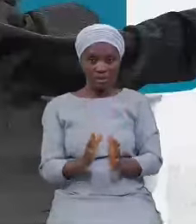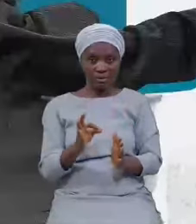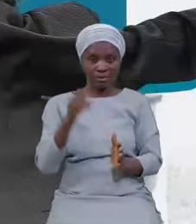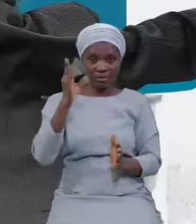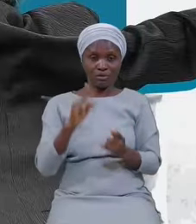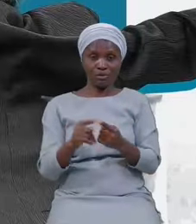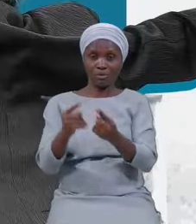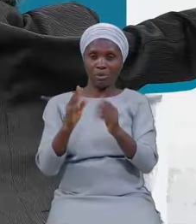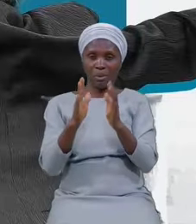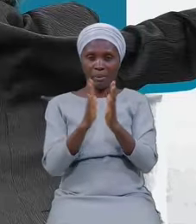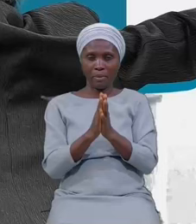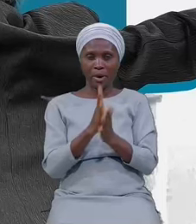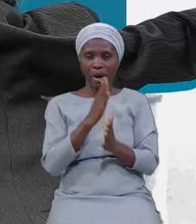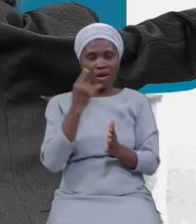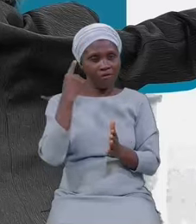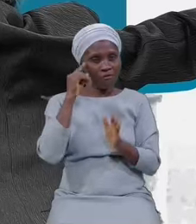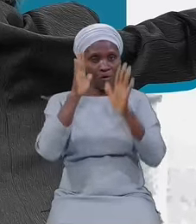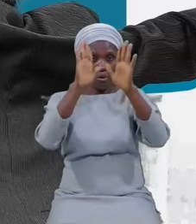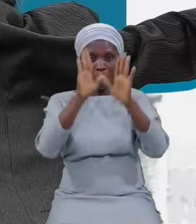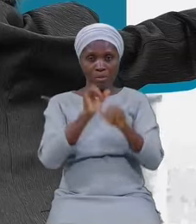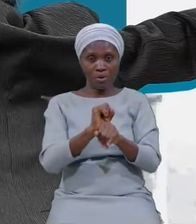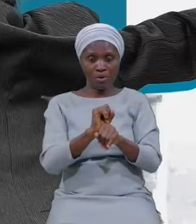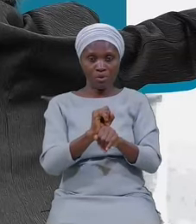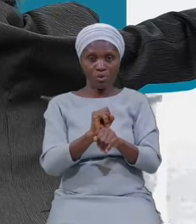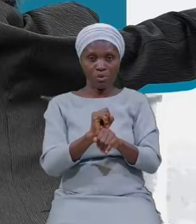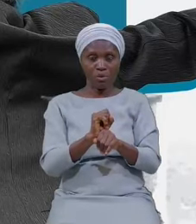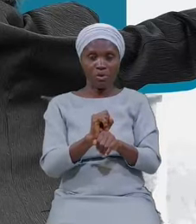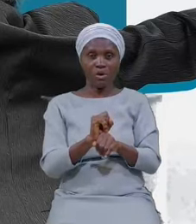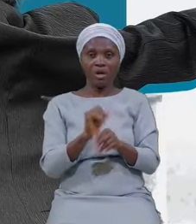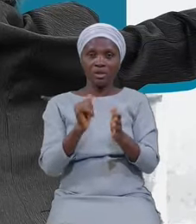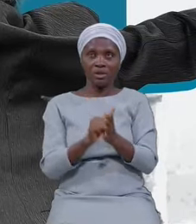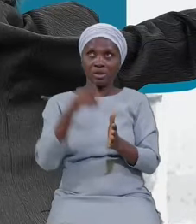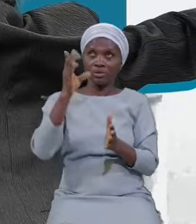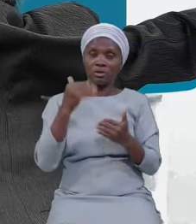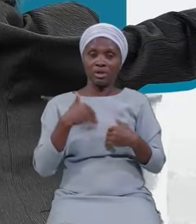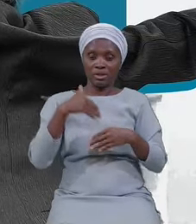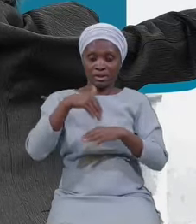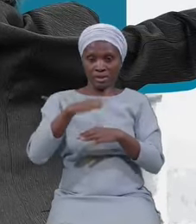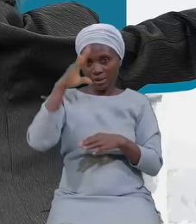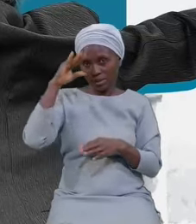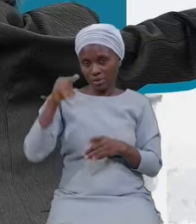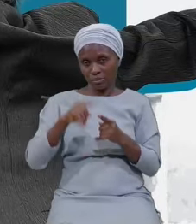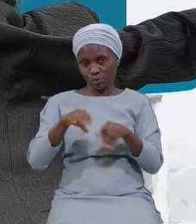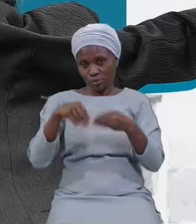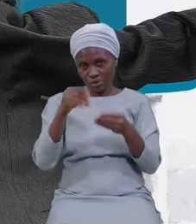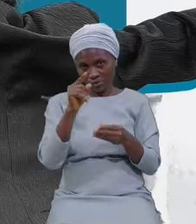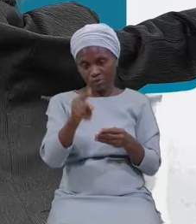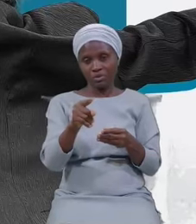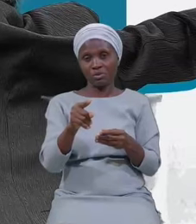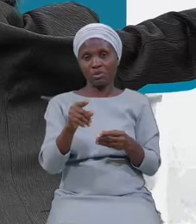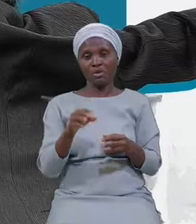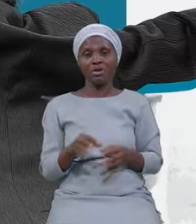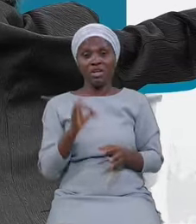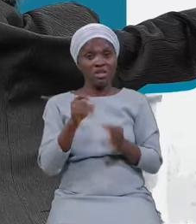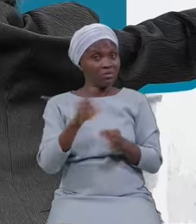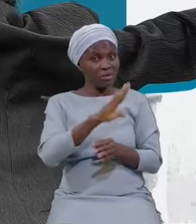vous qui êtes assis, je voudrais que vous soyez en esprit de prière parce que le Seigneur fera quelque chose pour vous. Et si